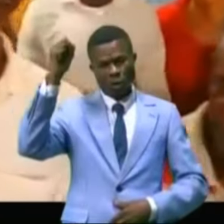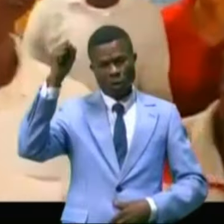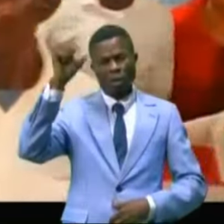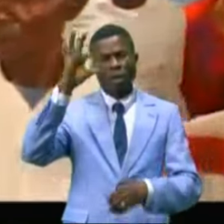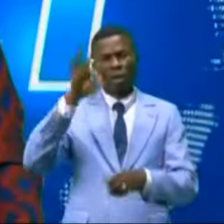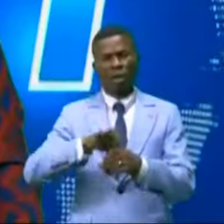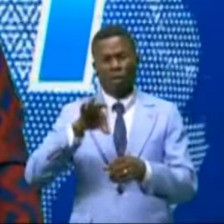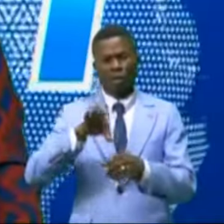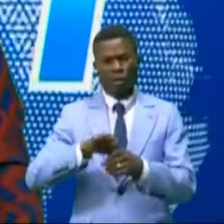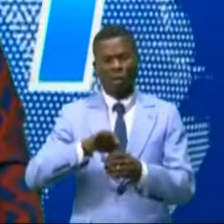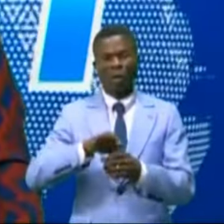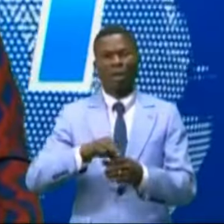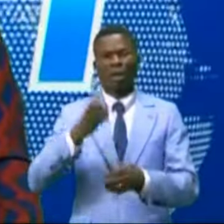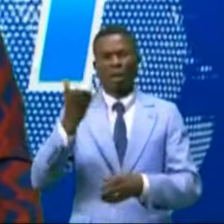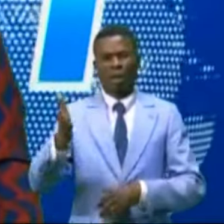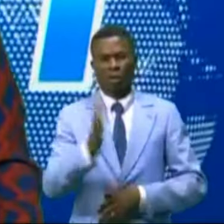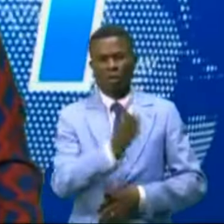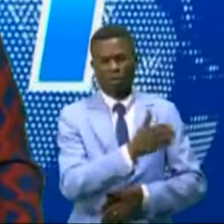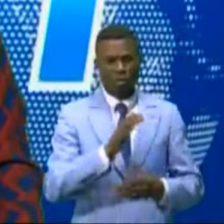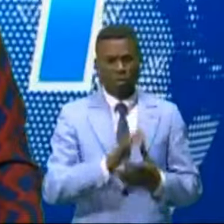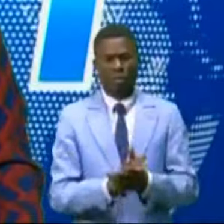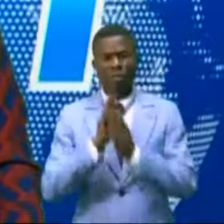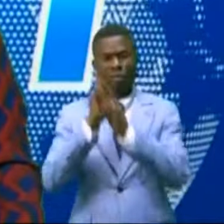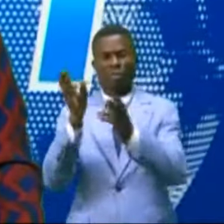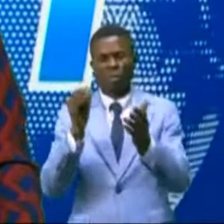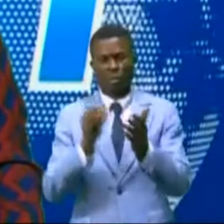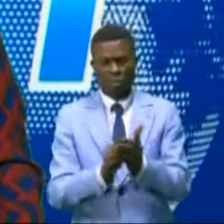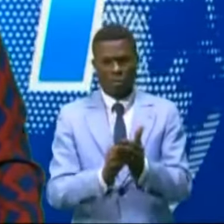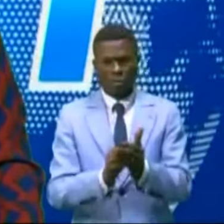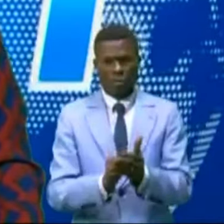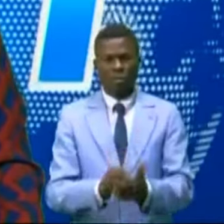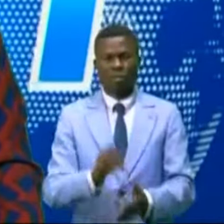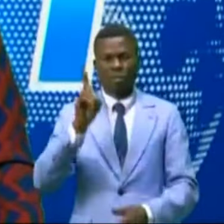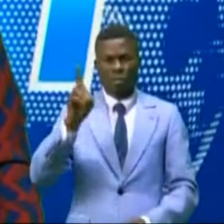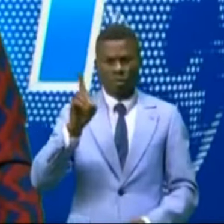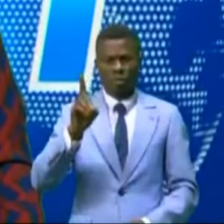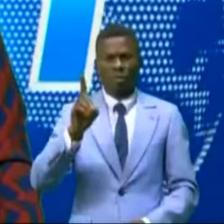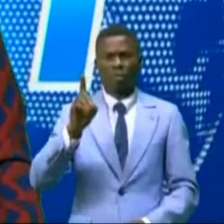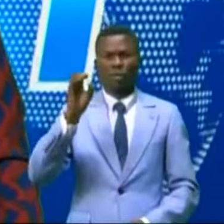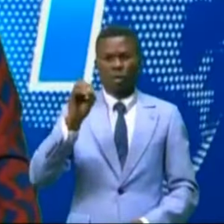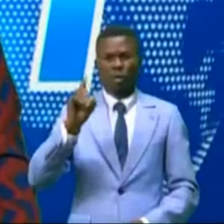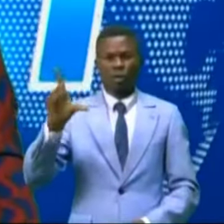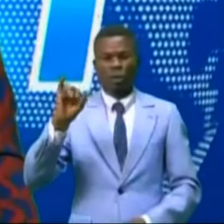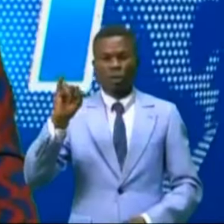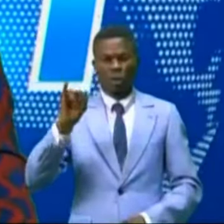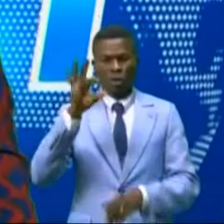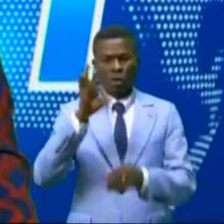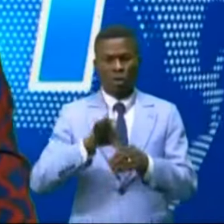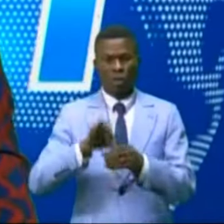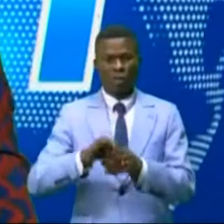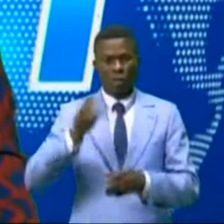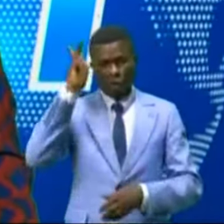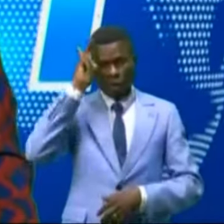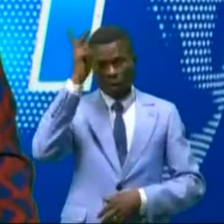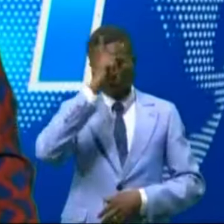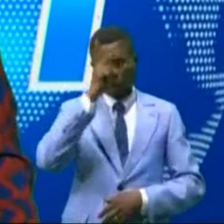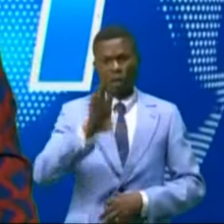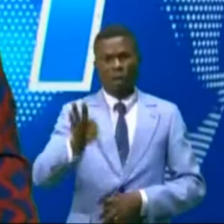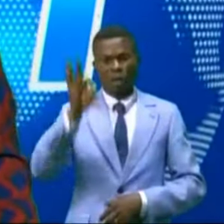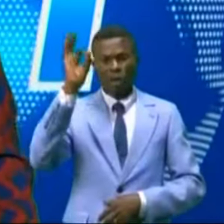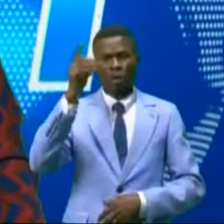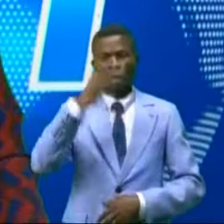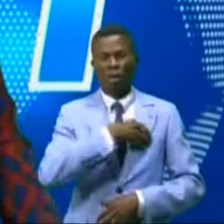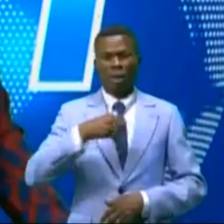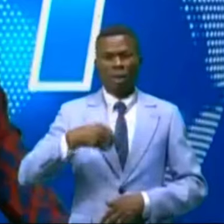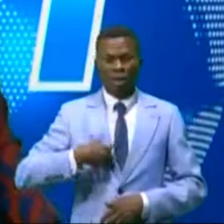son mandat réaction c'est celle de dolit tchilombo élu de la tchangu après la nomination de Judi suminoa